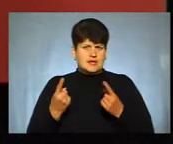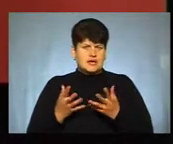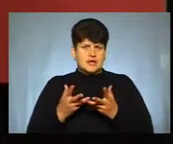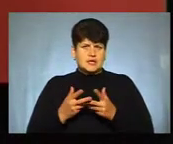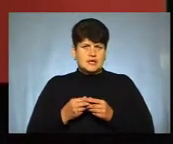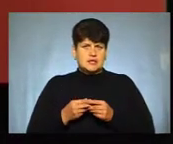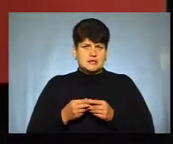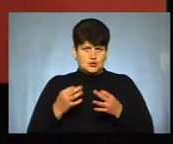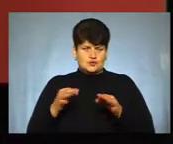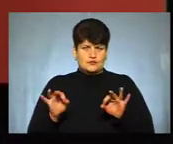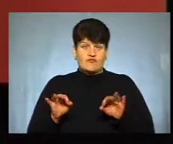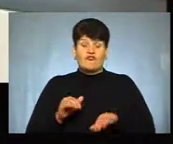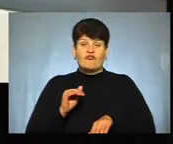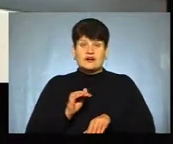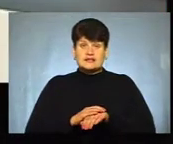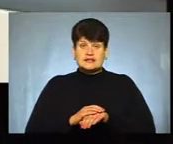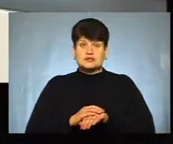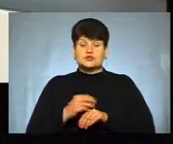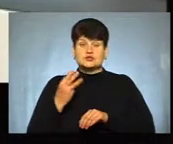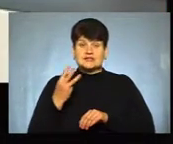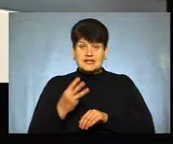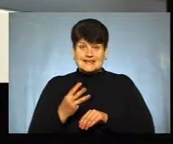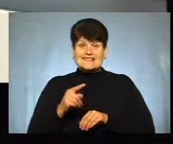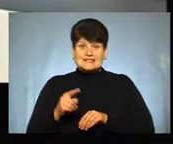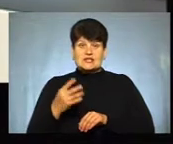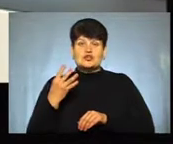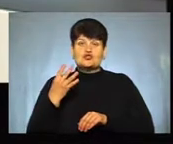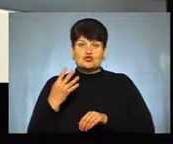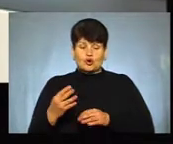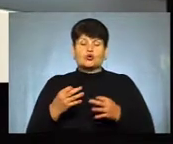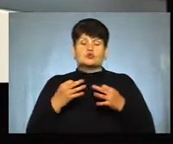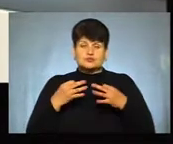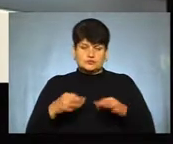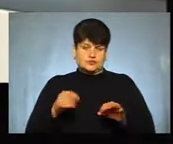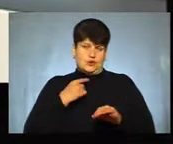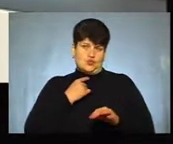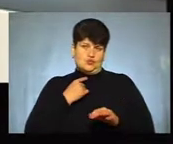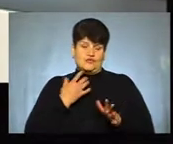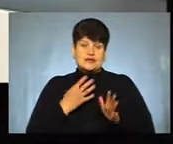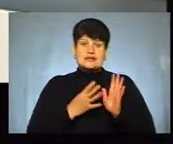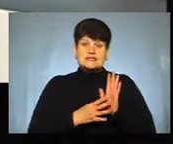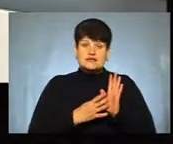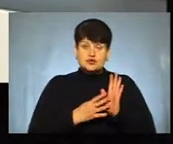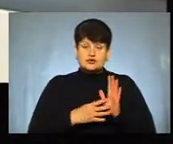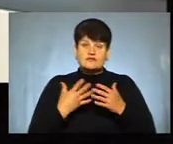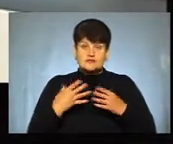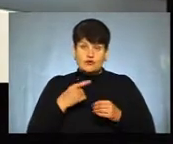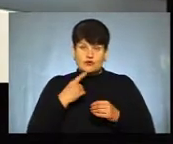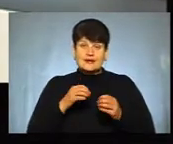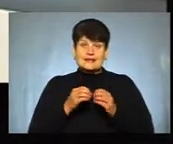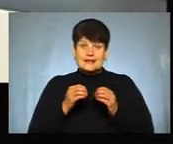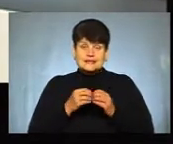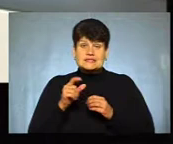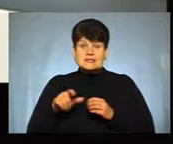вважаєте, проектів допущено? Фактично, 3 з 4 проектів, які були подані, вони допущені до голосування. Із тих 90, я ще раз повторюся, 10 – це самі автори